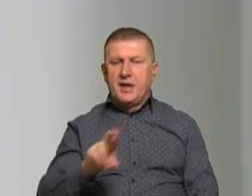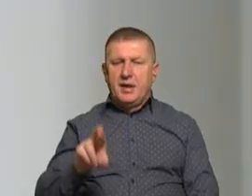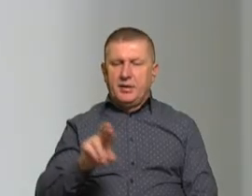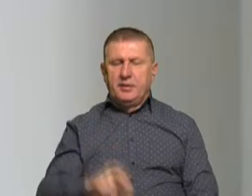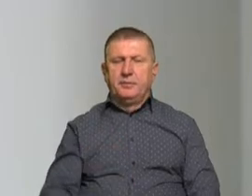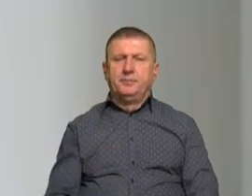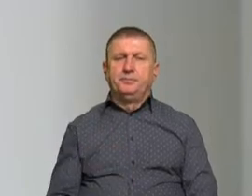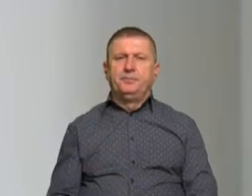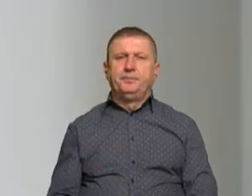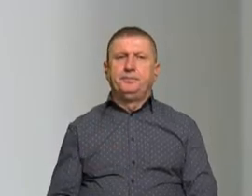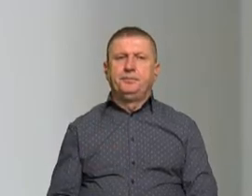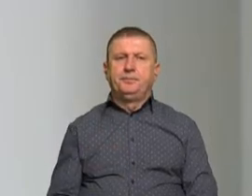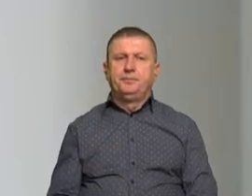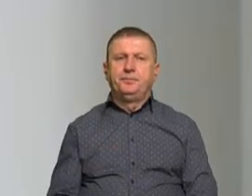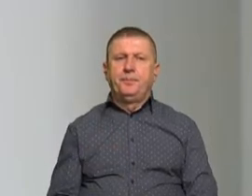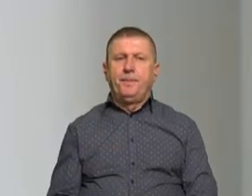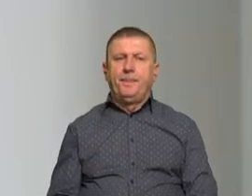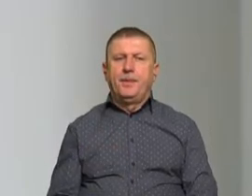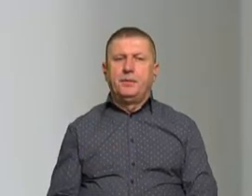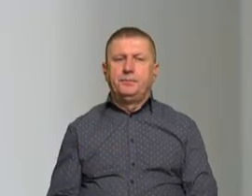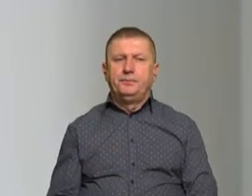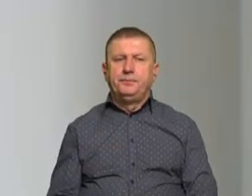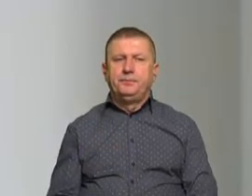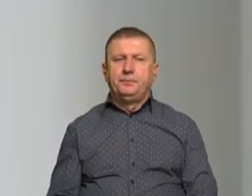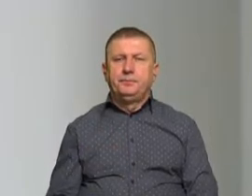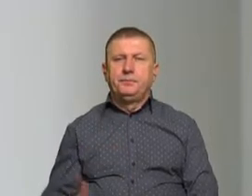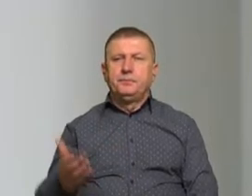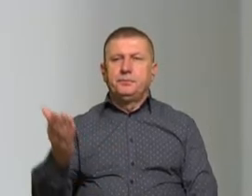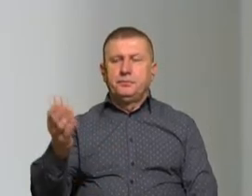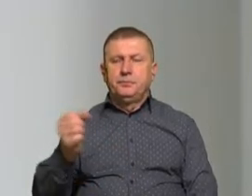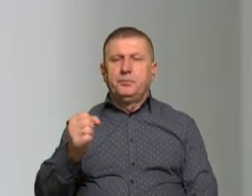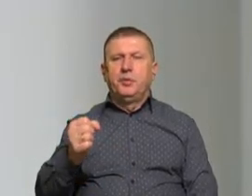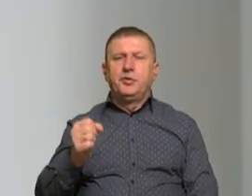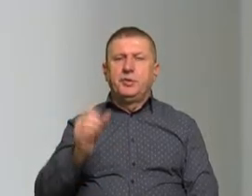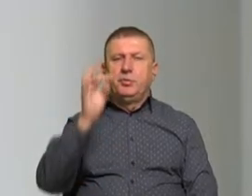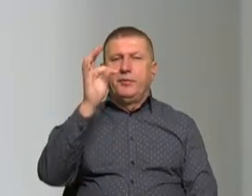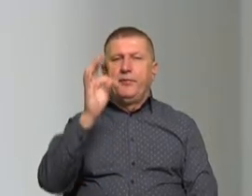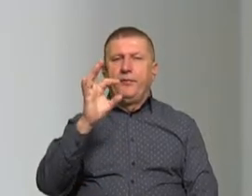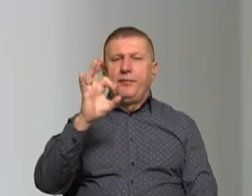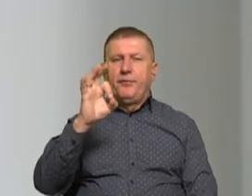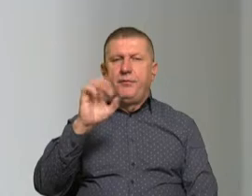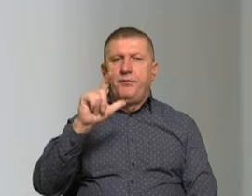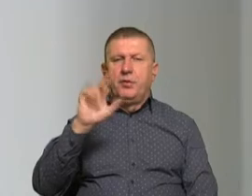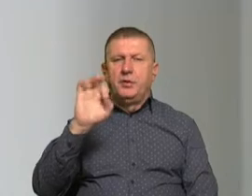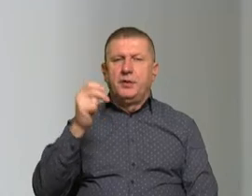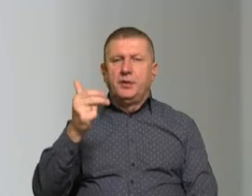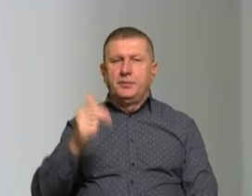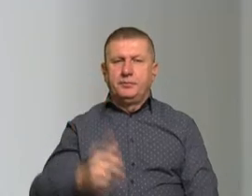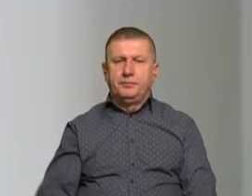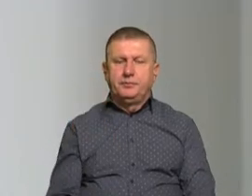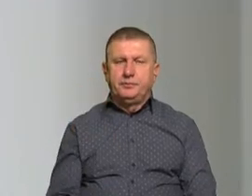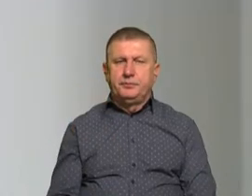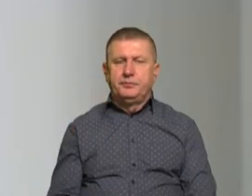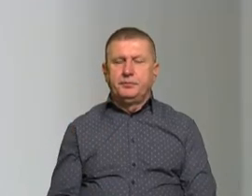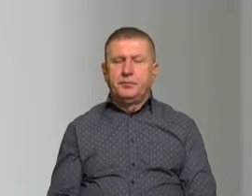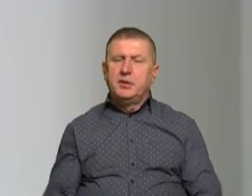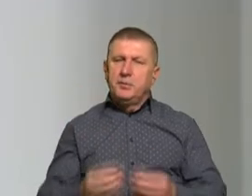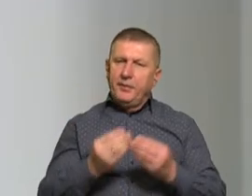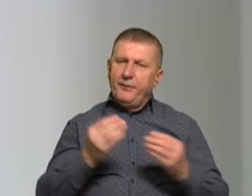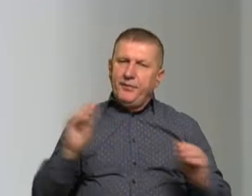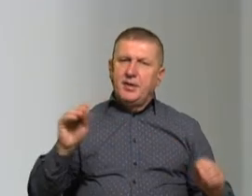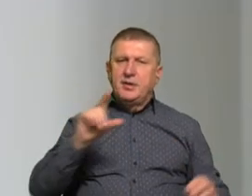związek. Dziękuję. Panie pośle, jak zachęcić ludzi, aby brali udział w konsultacjach społecznych, aby więcej